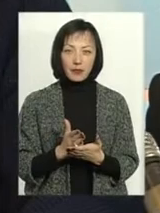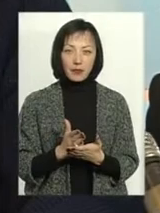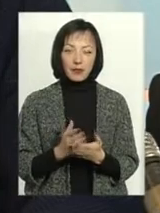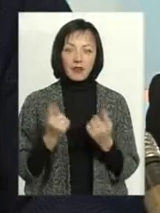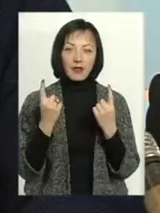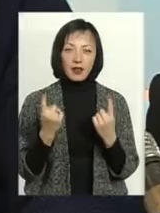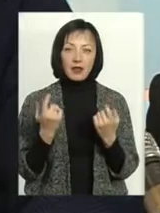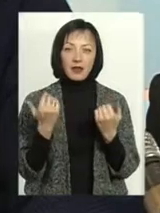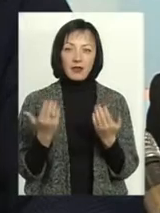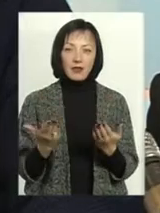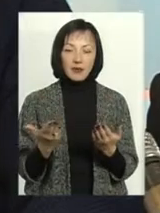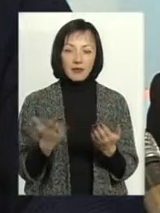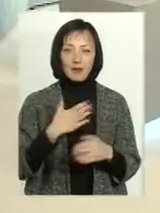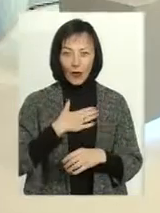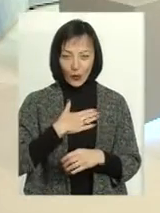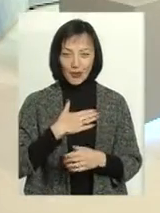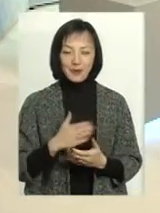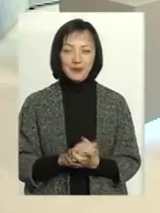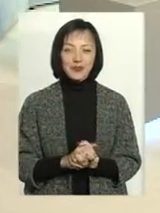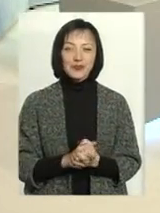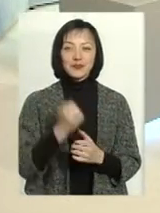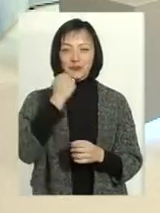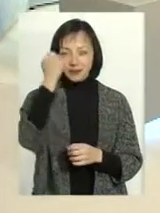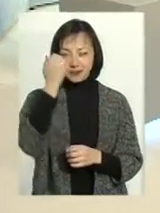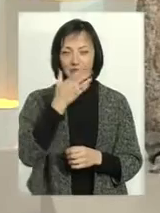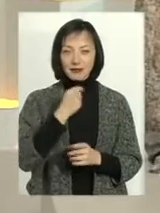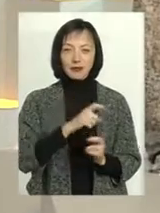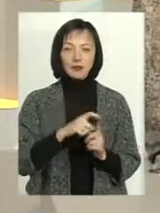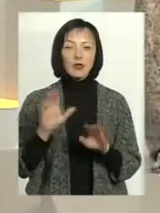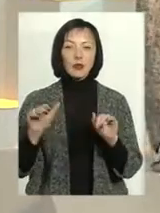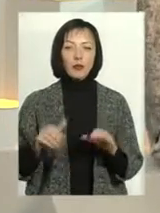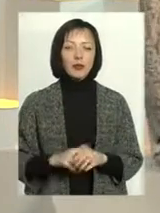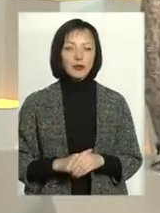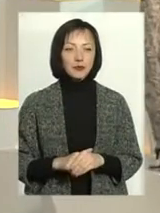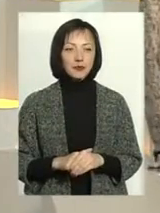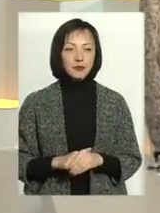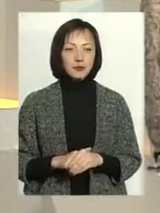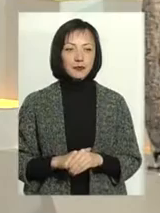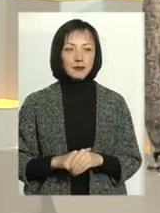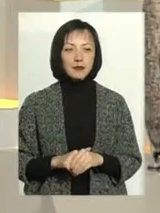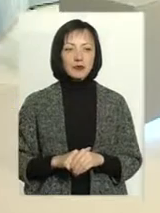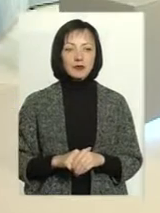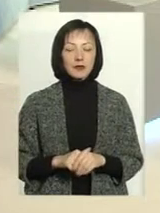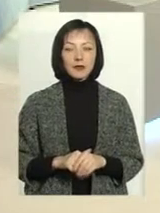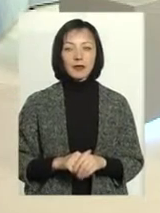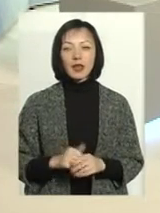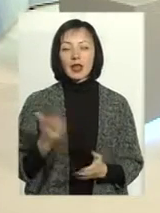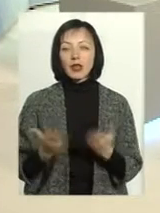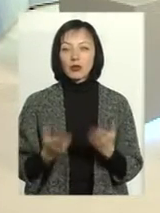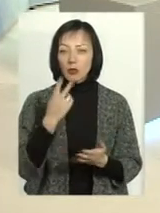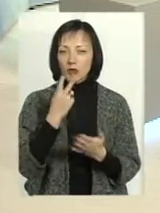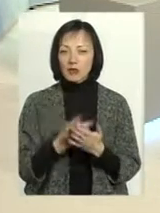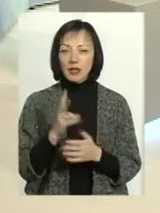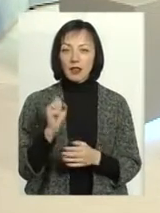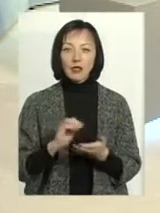Великі вам поклон. Спасибі за побачення. Спасибі за привітання. Власне, якщо поглянути